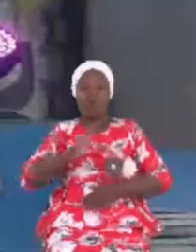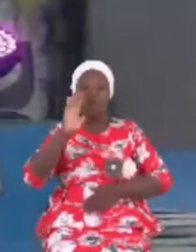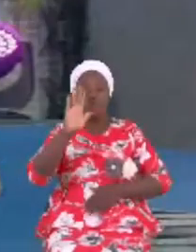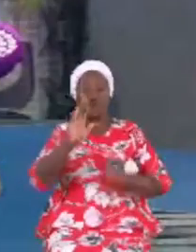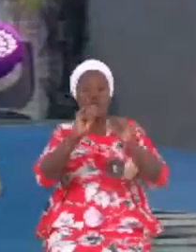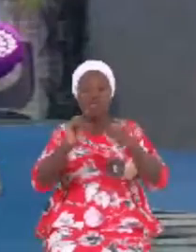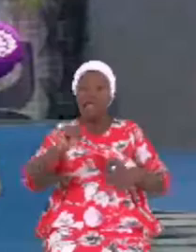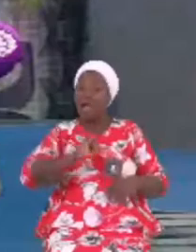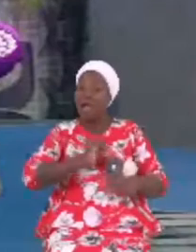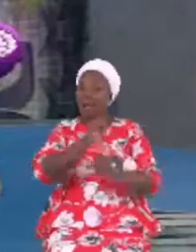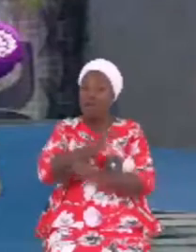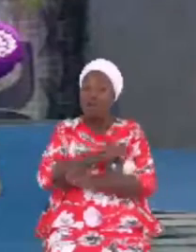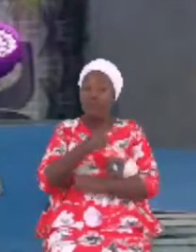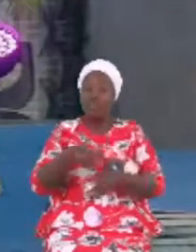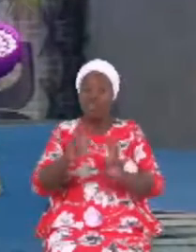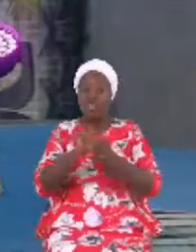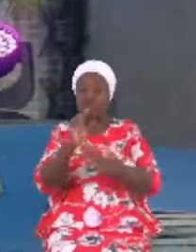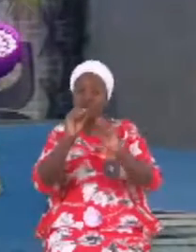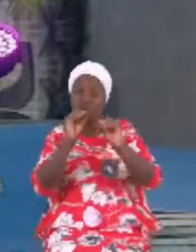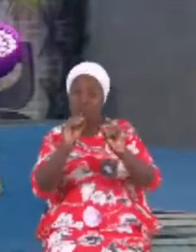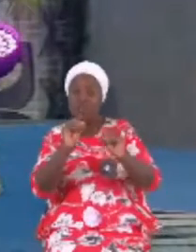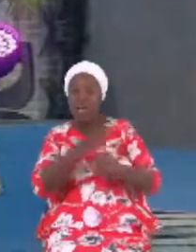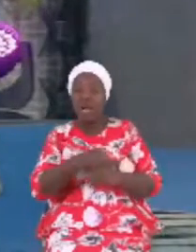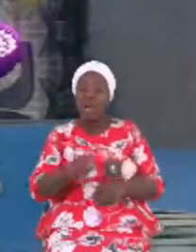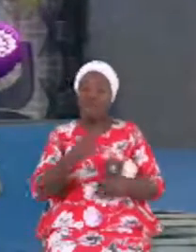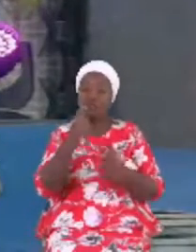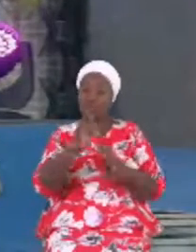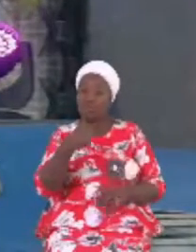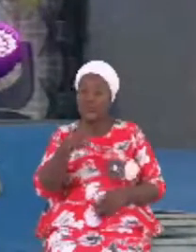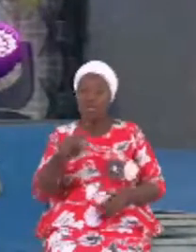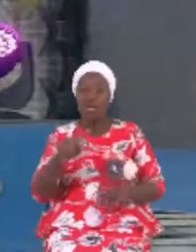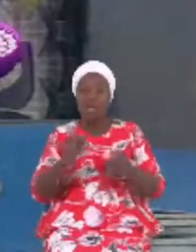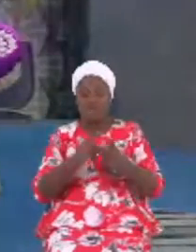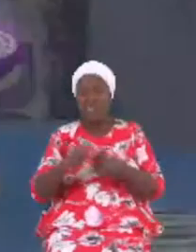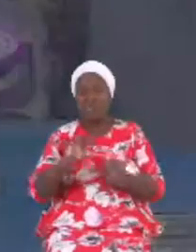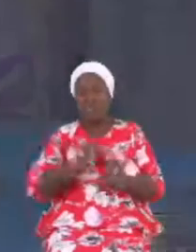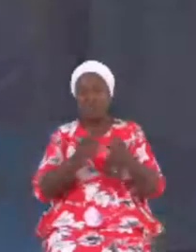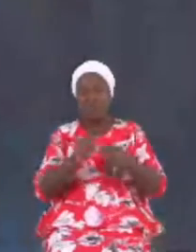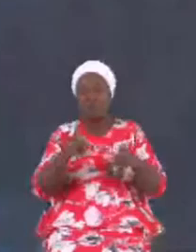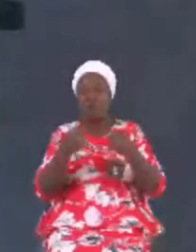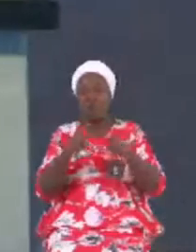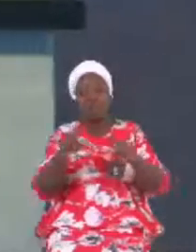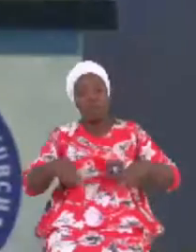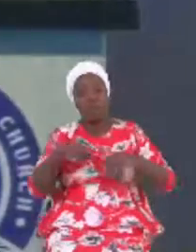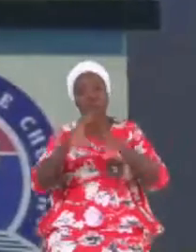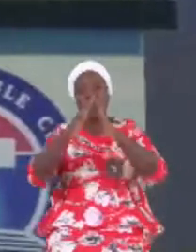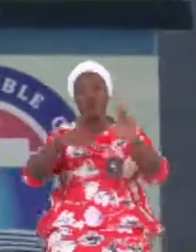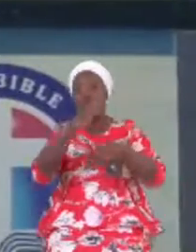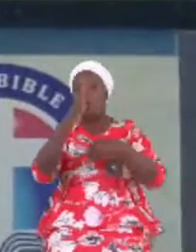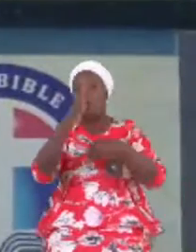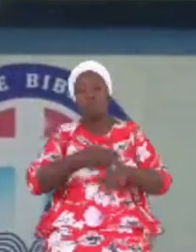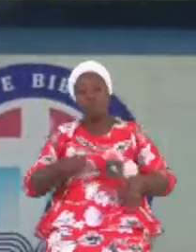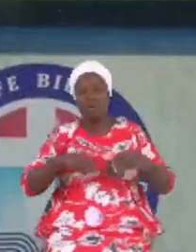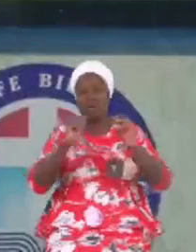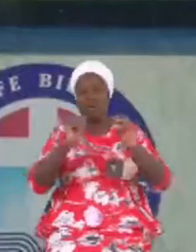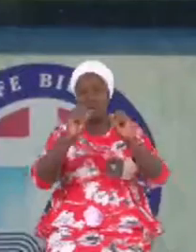éducation. Vraiment, j'aime la manière dont tu parles, la manière dont tu enseignes. Je veux vivre dans ta maison pour le restant de ma vie. Les enseignants